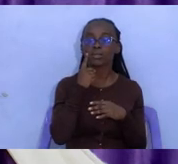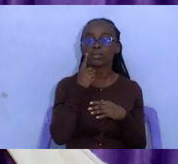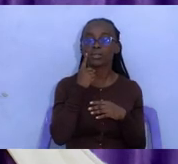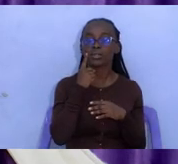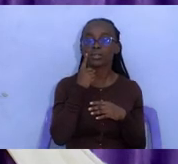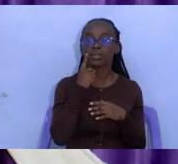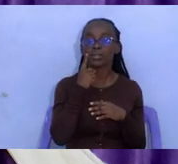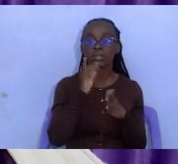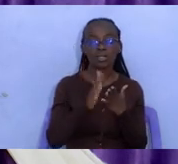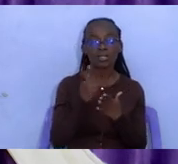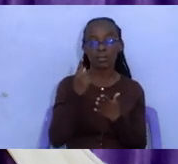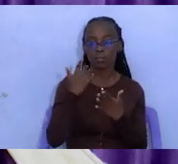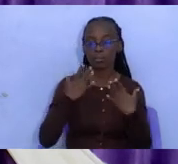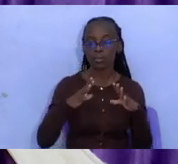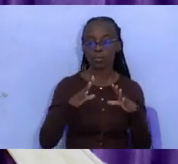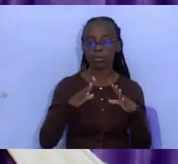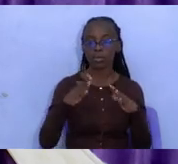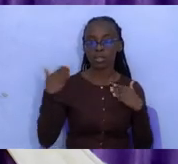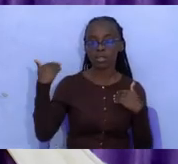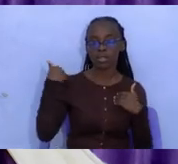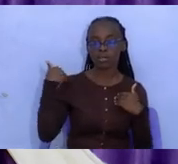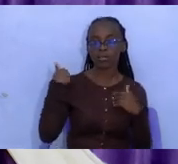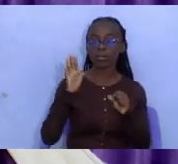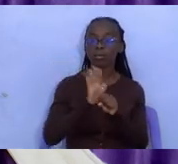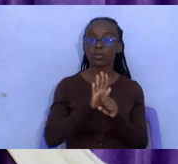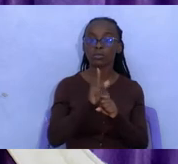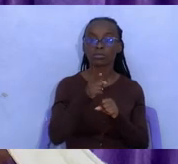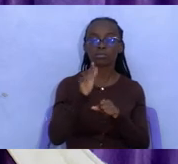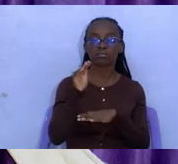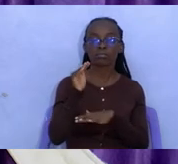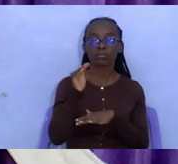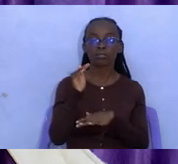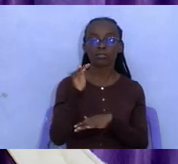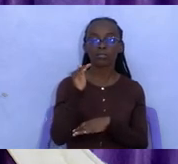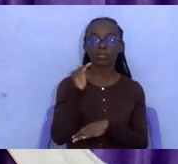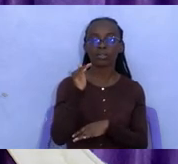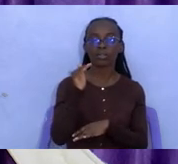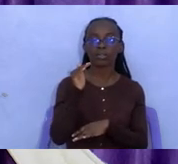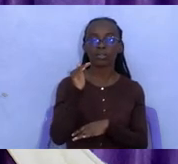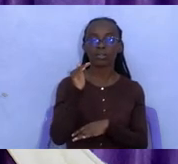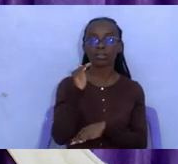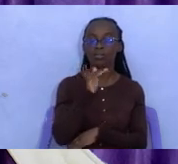Unajua kuna watu wanaweza kukusumbua paka ushangae kama wao ndio walikuambia ufungue ile biashara.